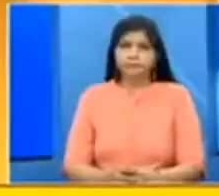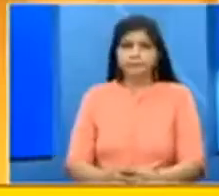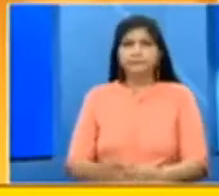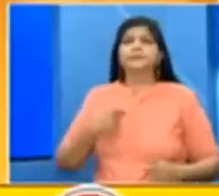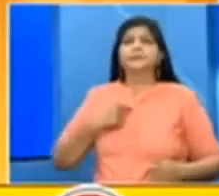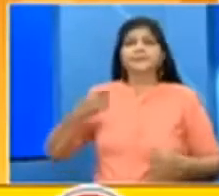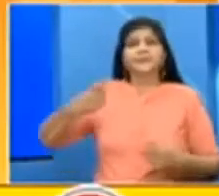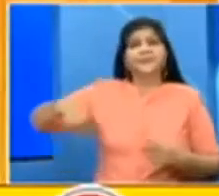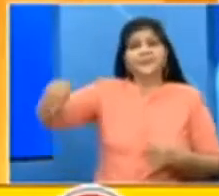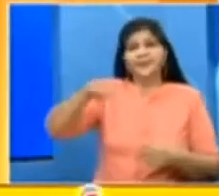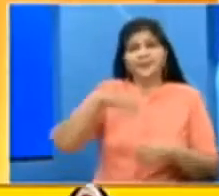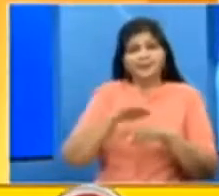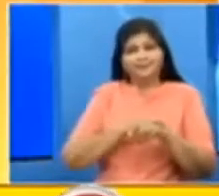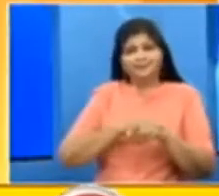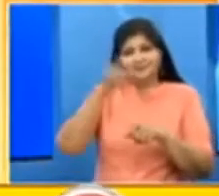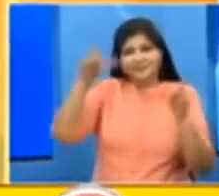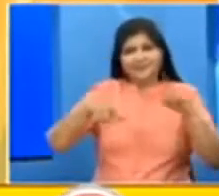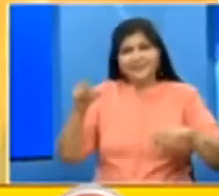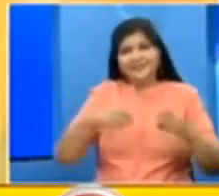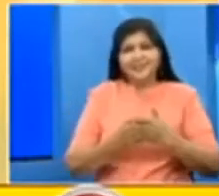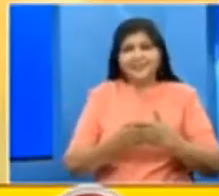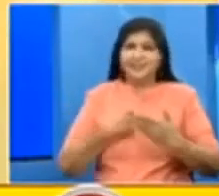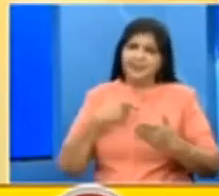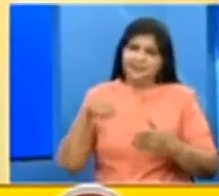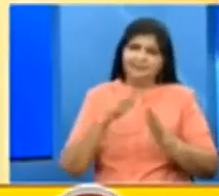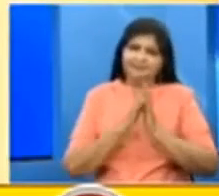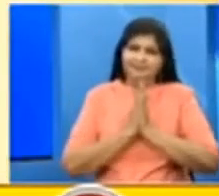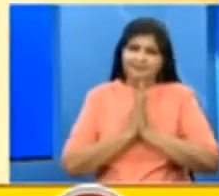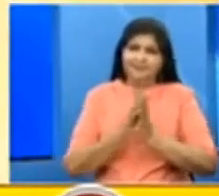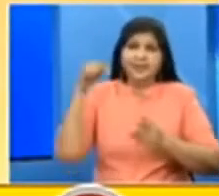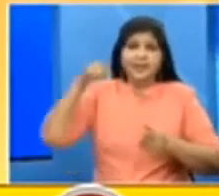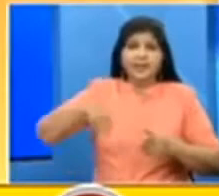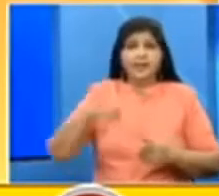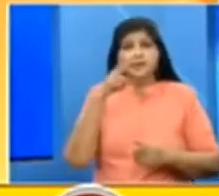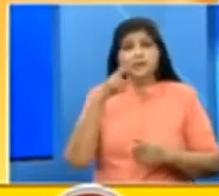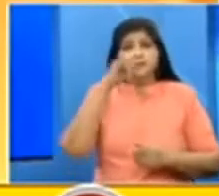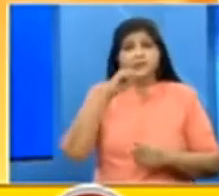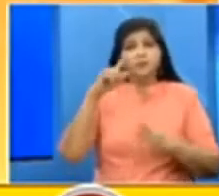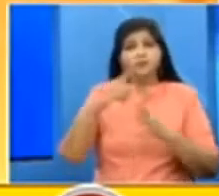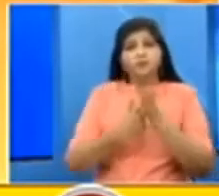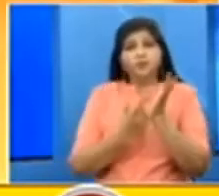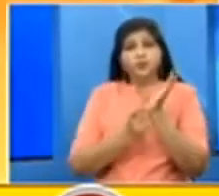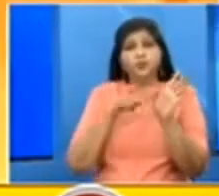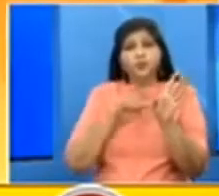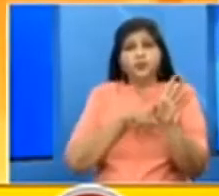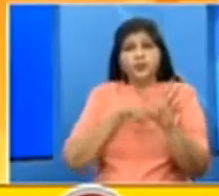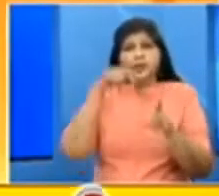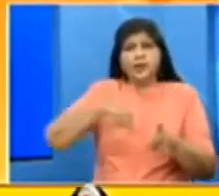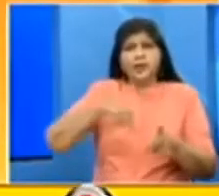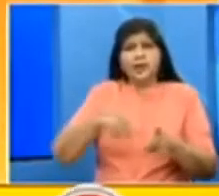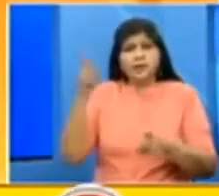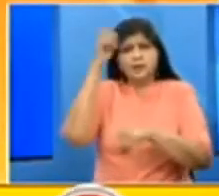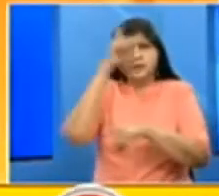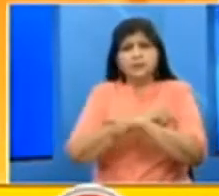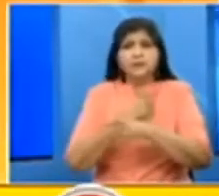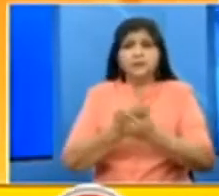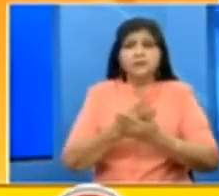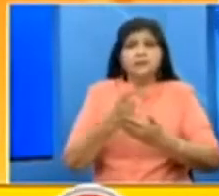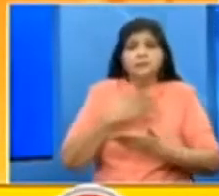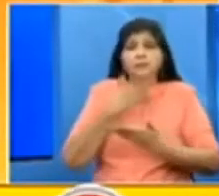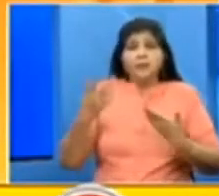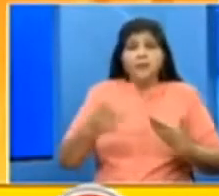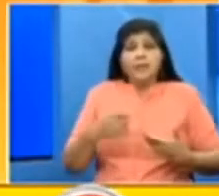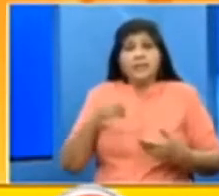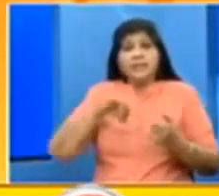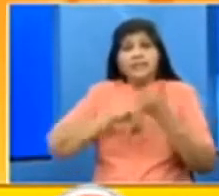मेरे प्यारे देशवासियों, नमस्कार। आज 26 जुलाई है और आज का दिन बहुत